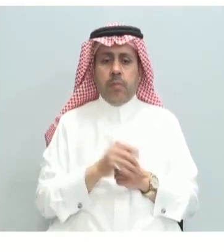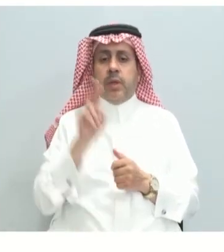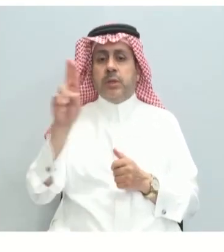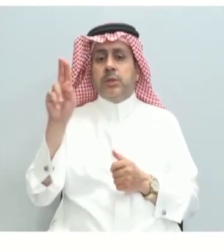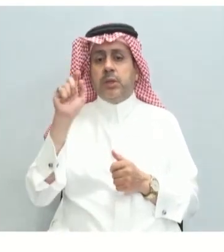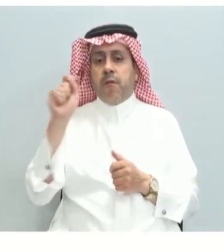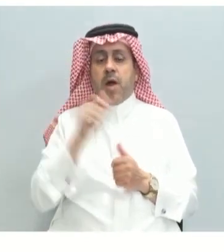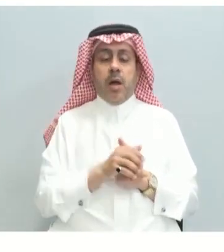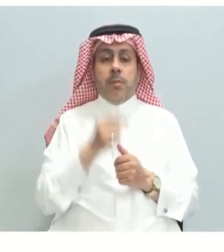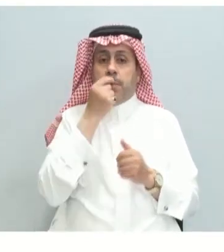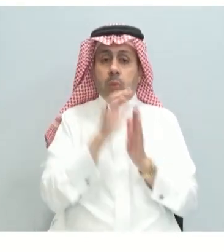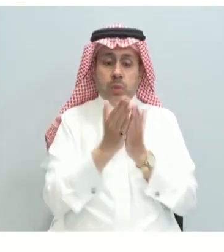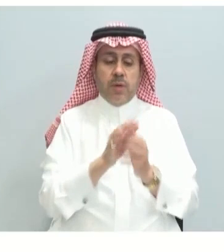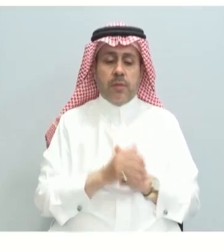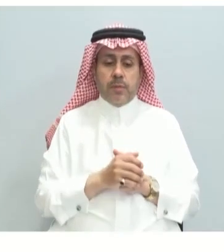التفاؤل بالمصحف.